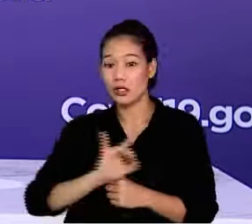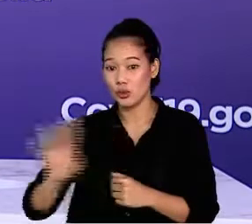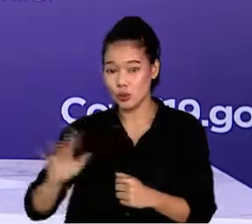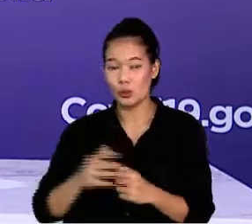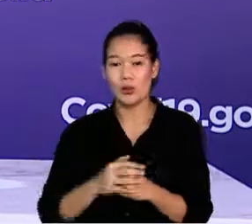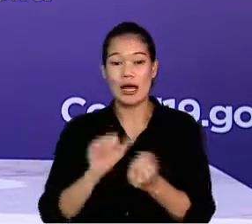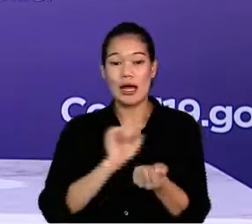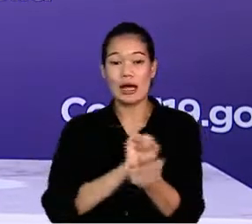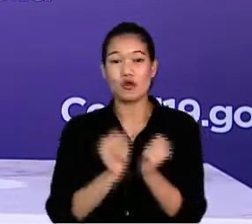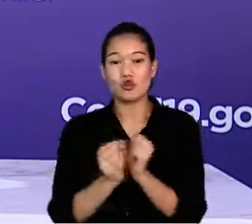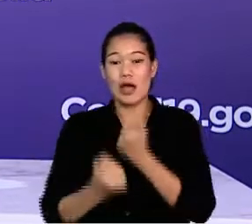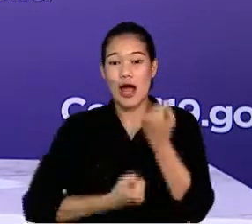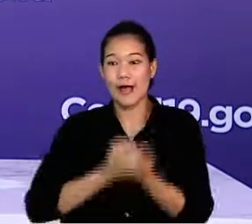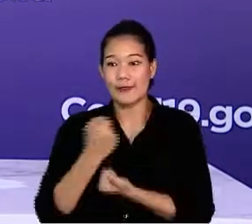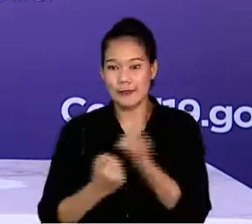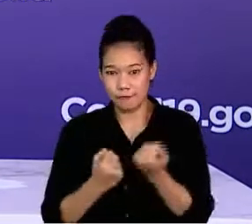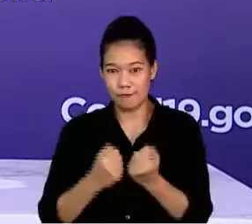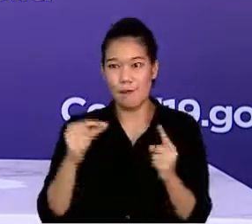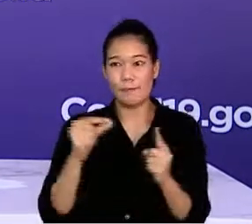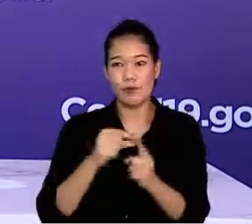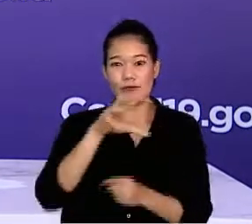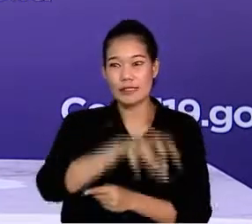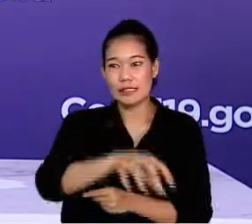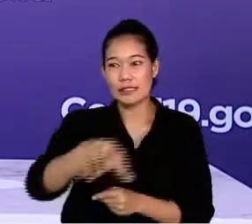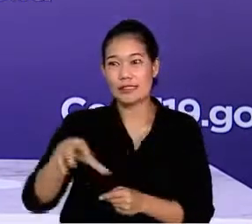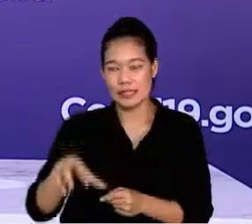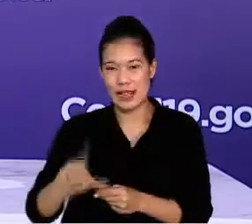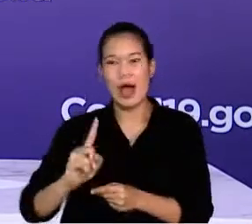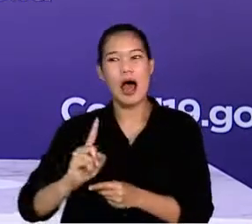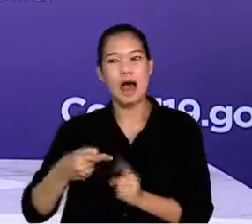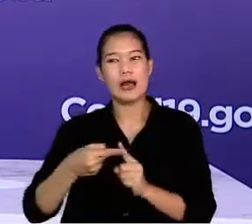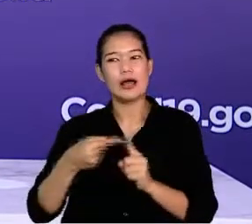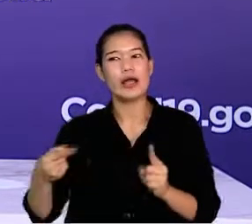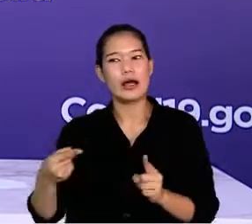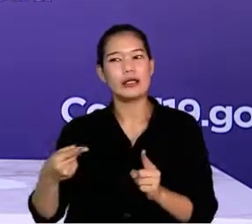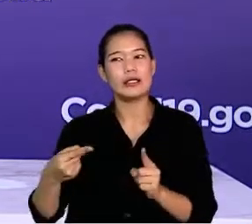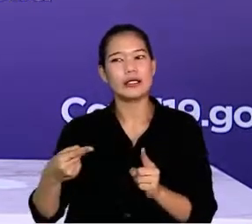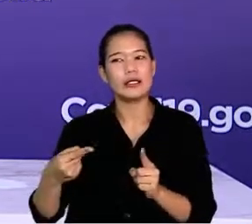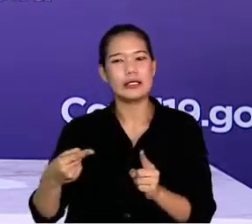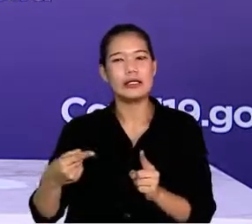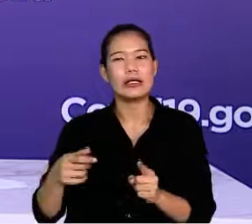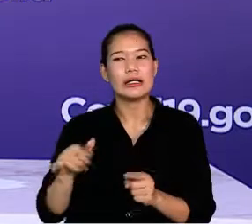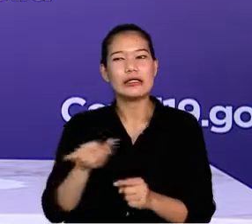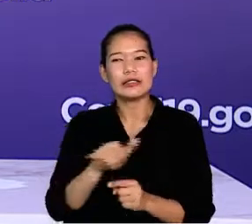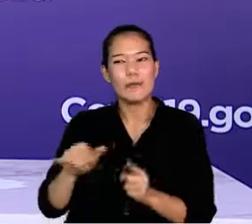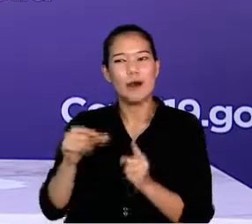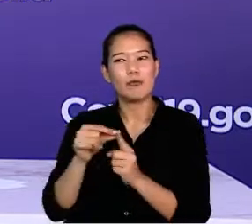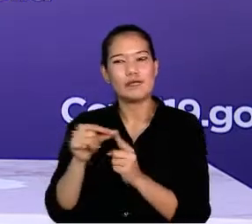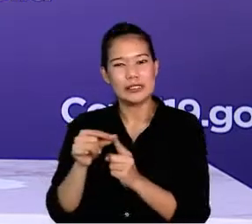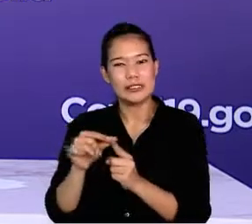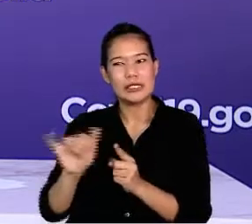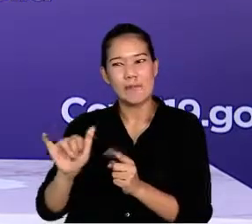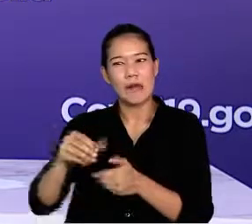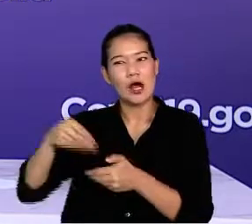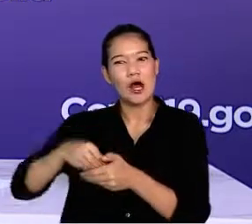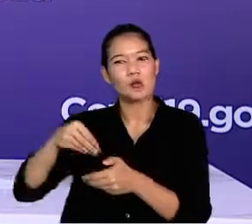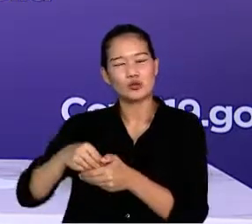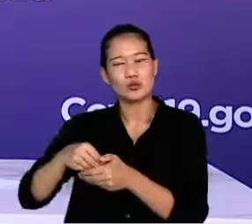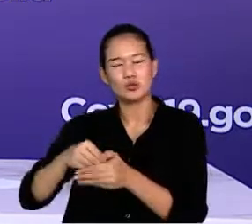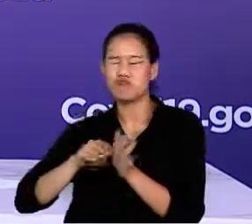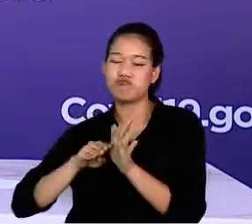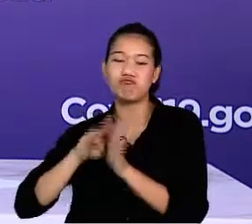kenaikan kasus aktif tertinggi di tingkat provinsi juga disumbangkan oleh provinsi yang hampir sama dengan penyumbang kasus